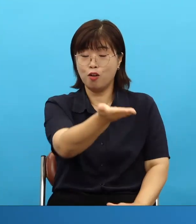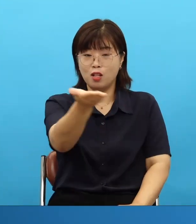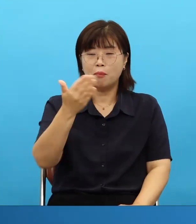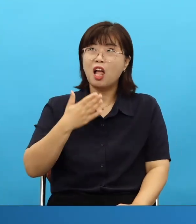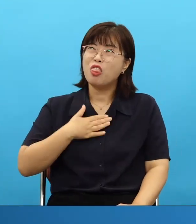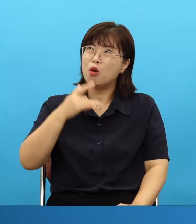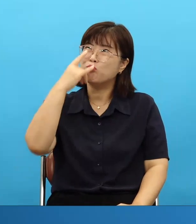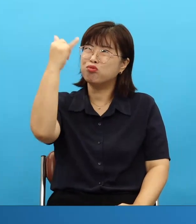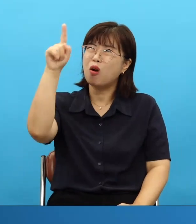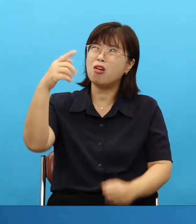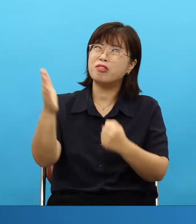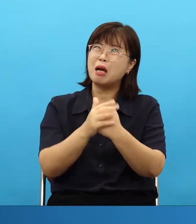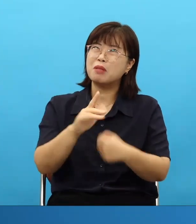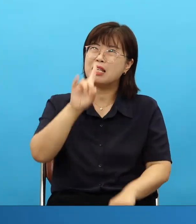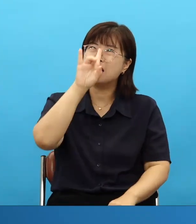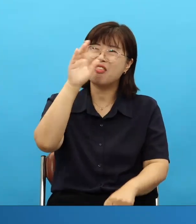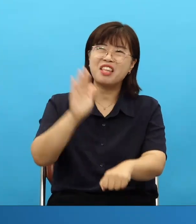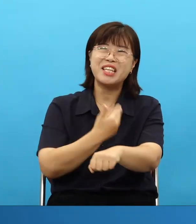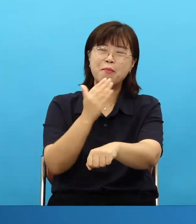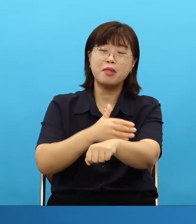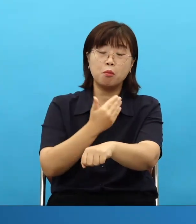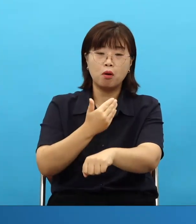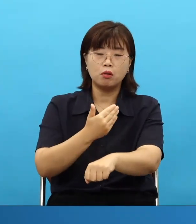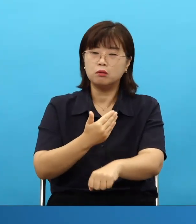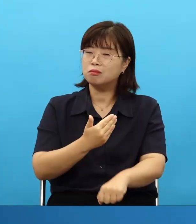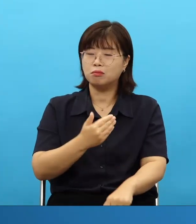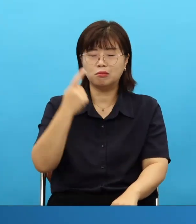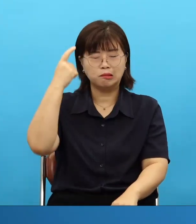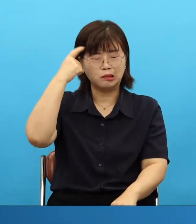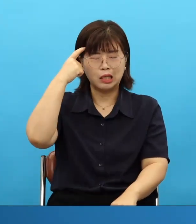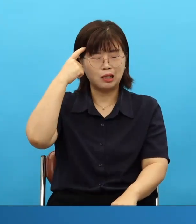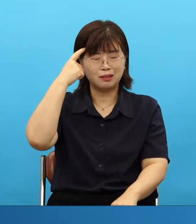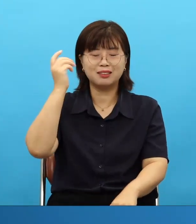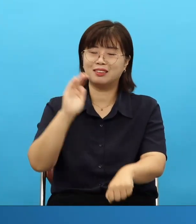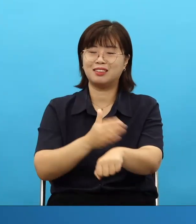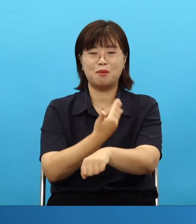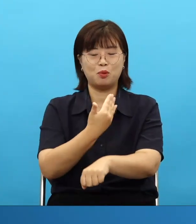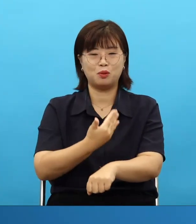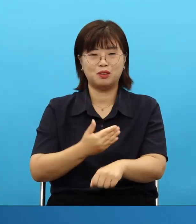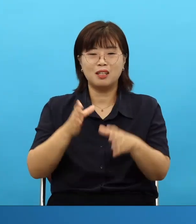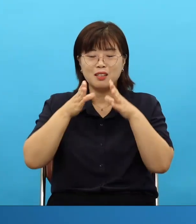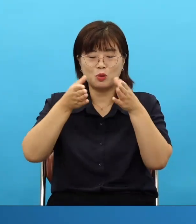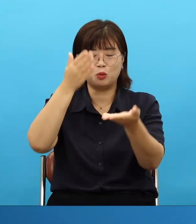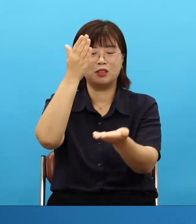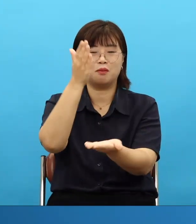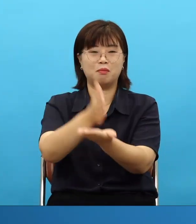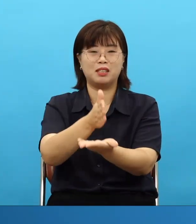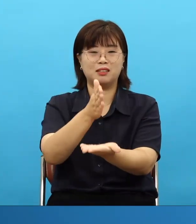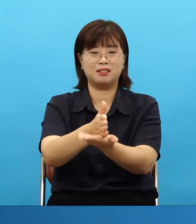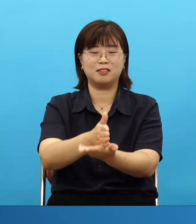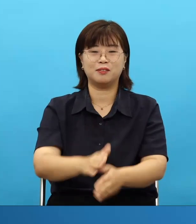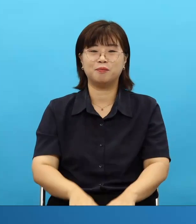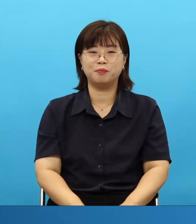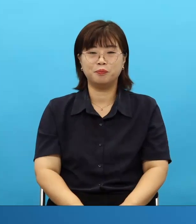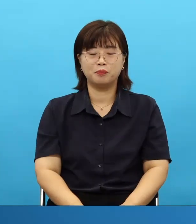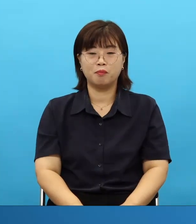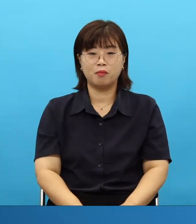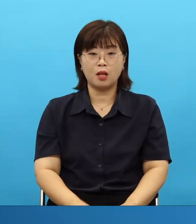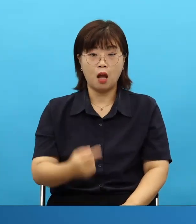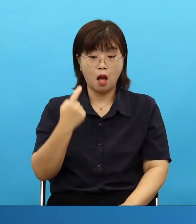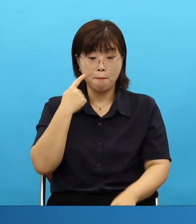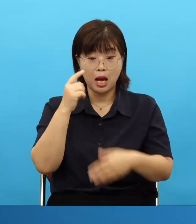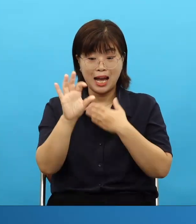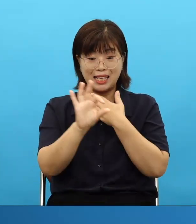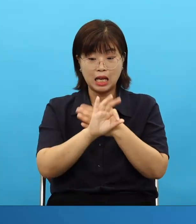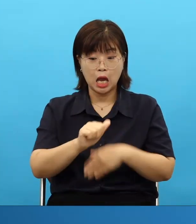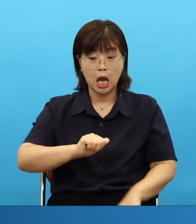parents. You're being deceived. 아무 상관없어. It doesn't matter in the least. 만약에 안 좋은 집에 태어난 사람이 배경이 안 좋은 사람이 언약